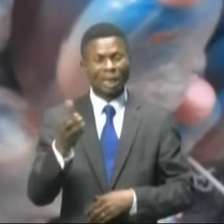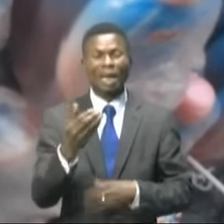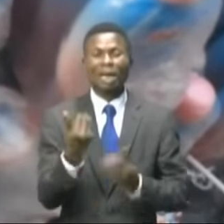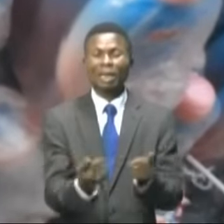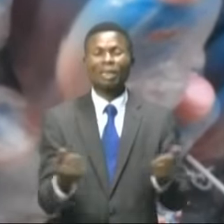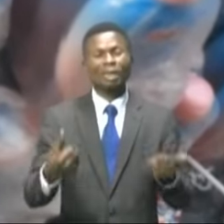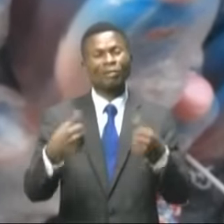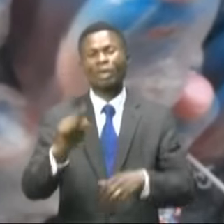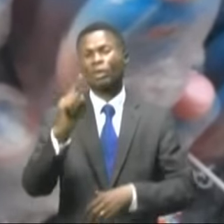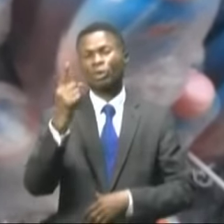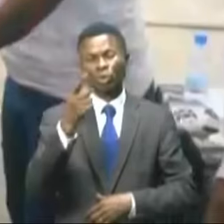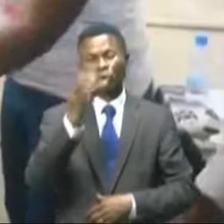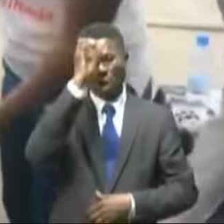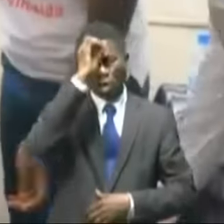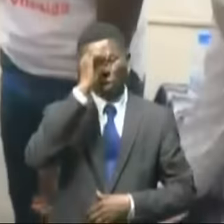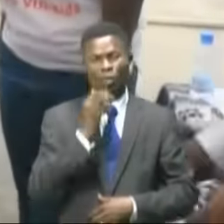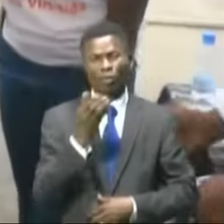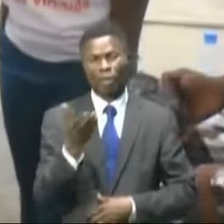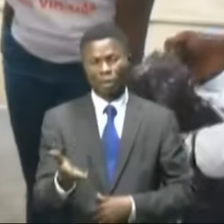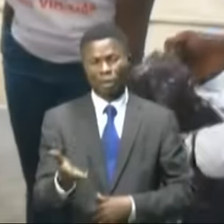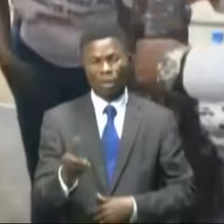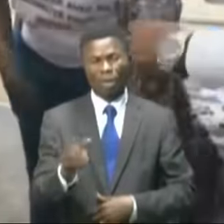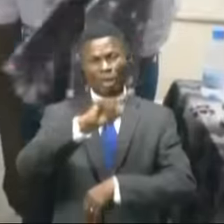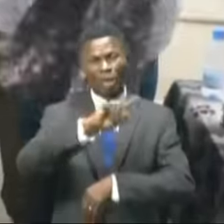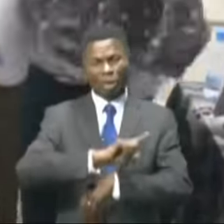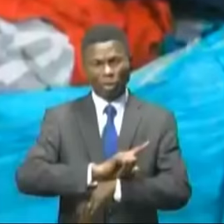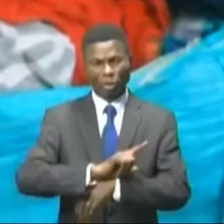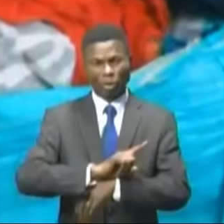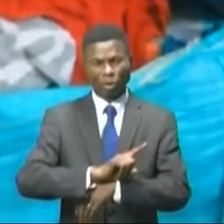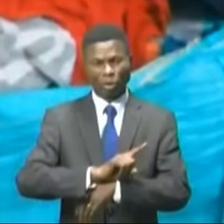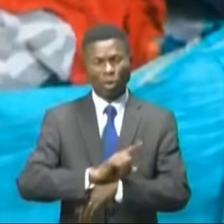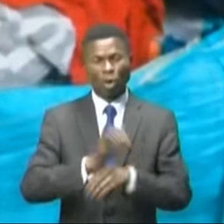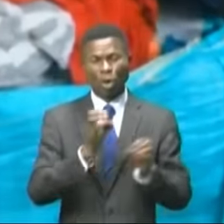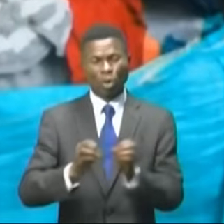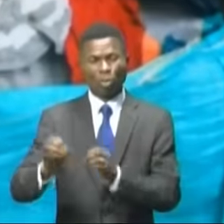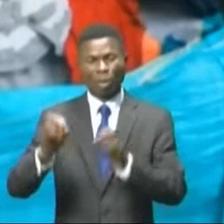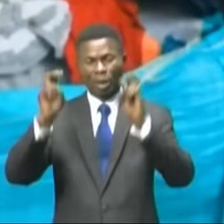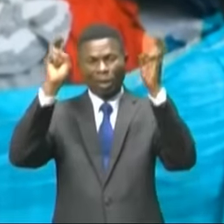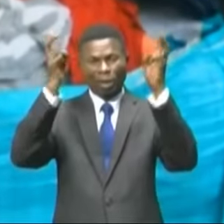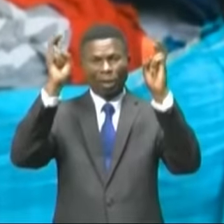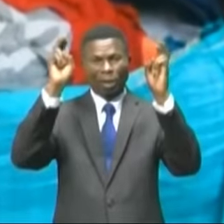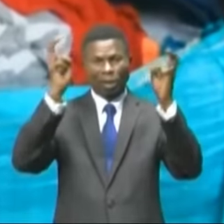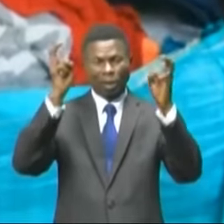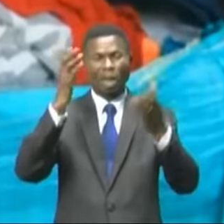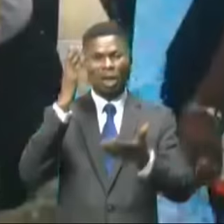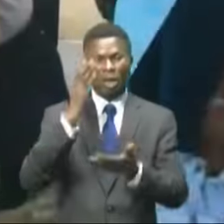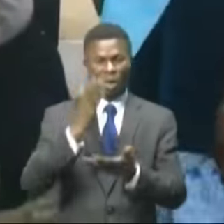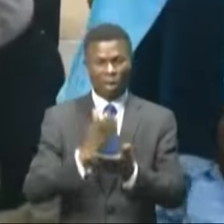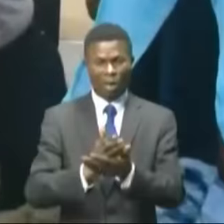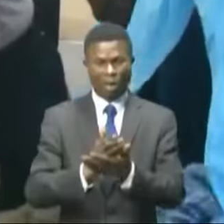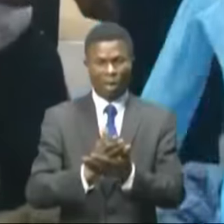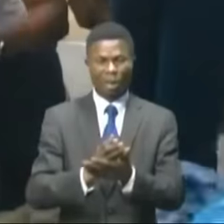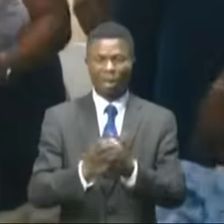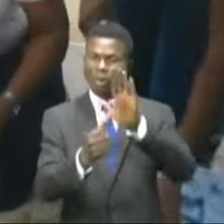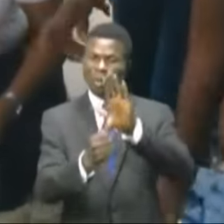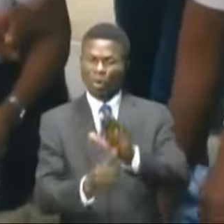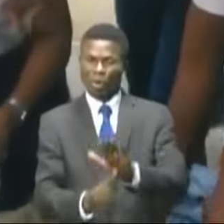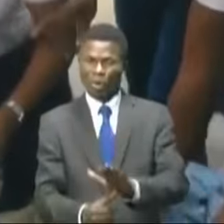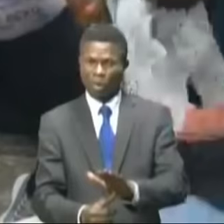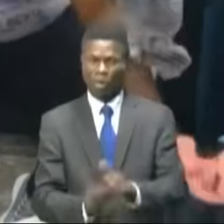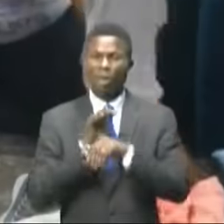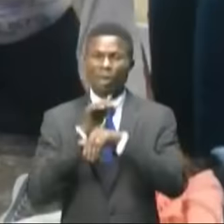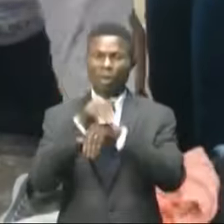leur rendent vulnérables. Une journée organisée sous le thème mettre fin aux inégalités et